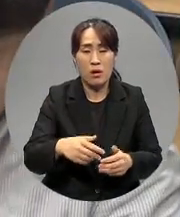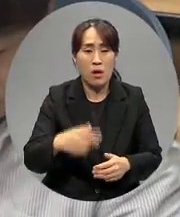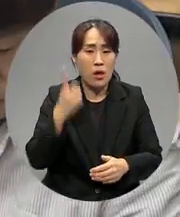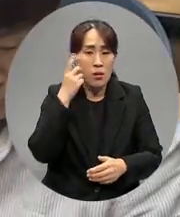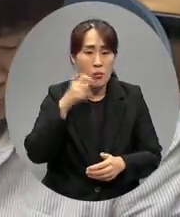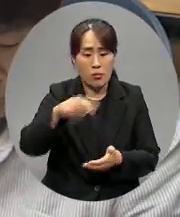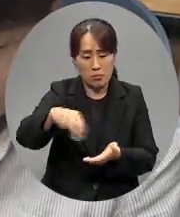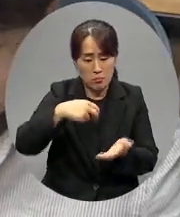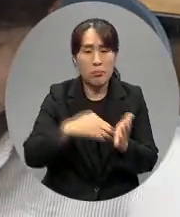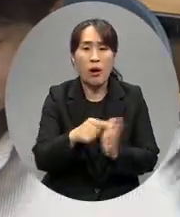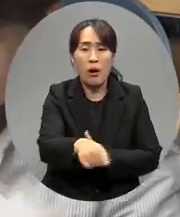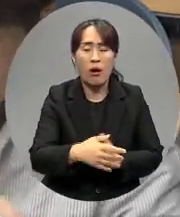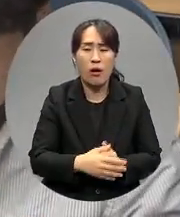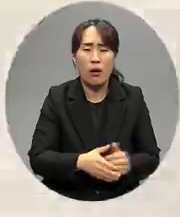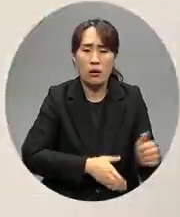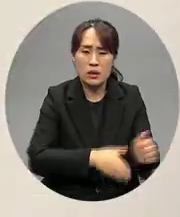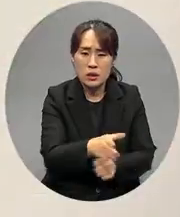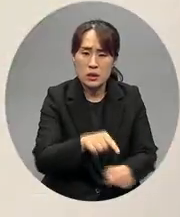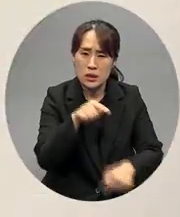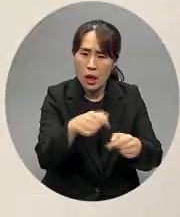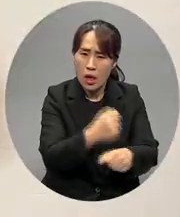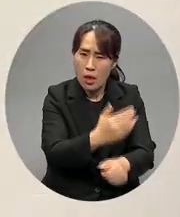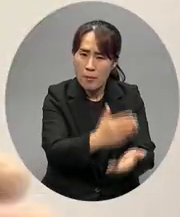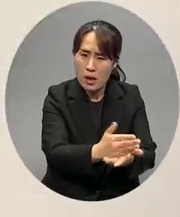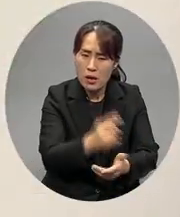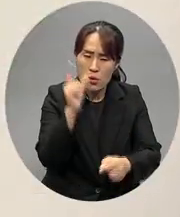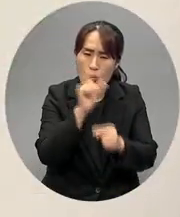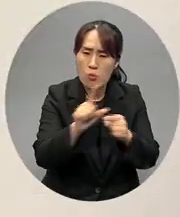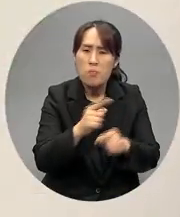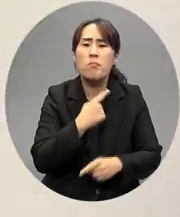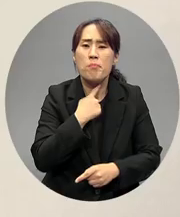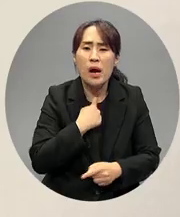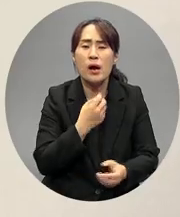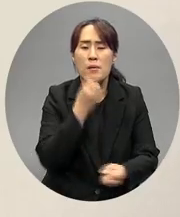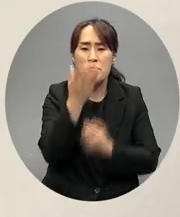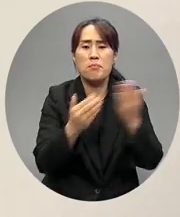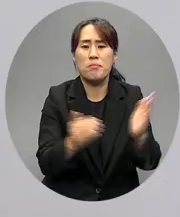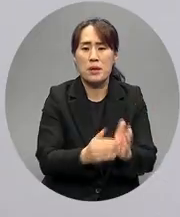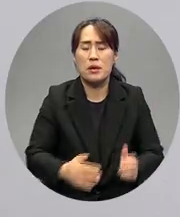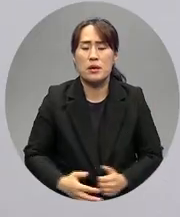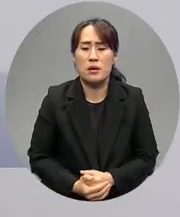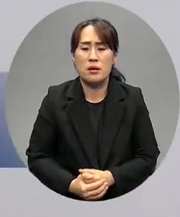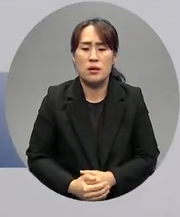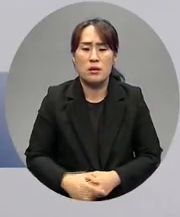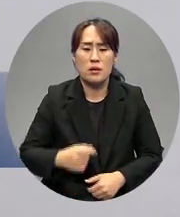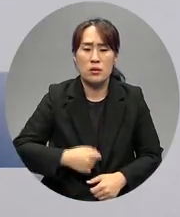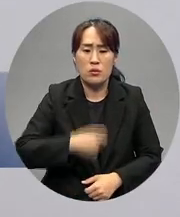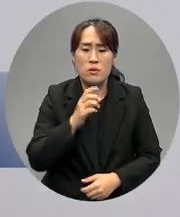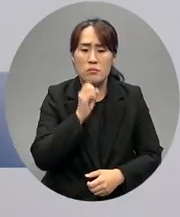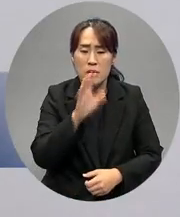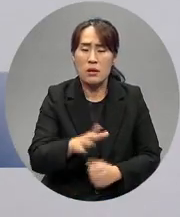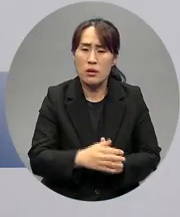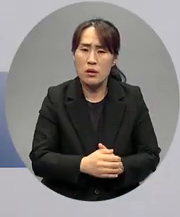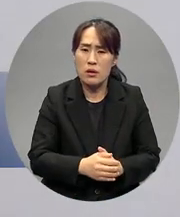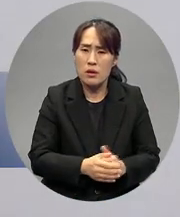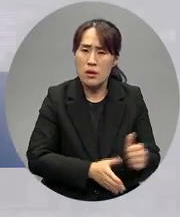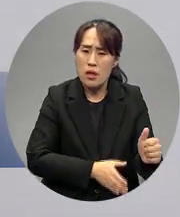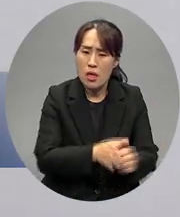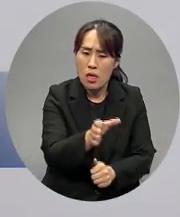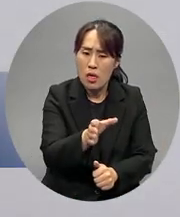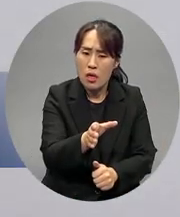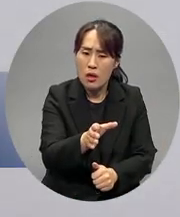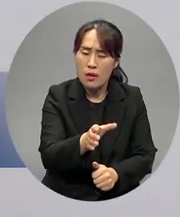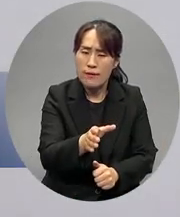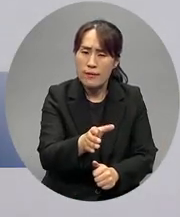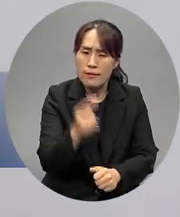당시 이 폭로자는 테러를 실행에 옮길지도 진지하게 고민했다고 말했습니다. 솔직히 얘기해라. 작업을 하라. 수령하려고 했지